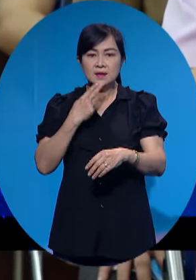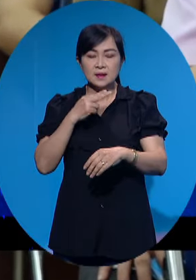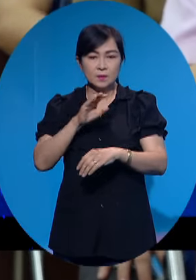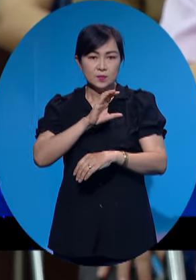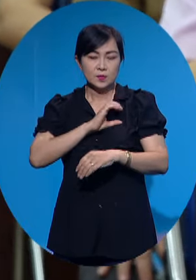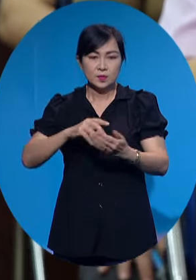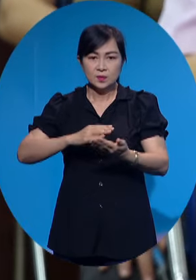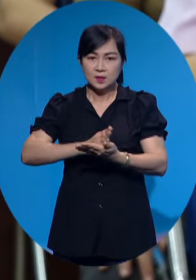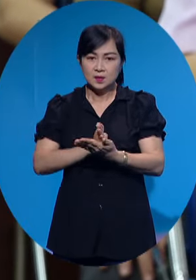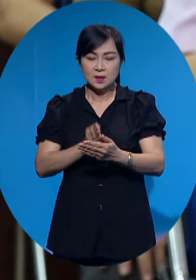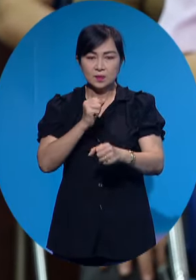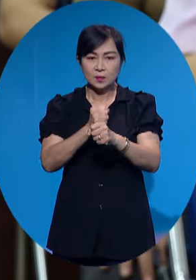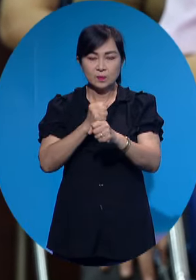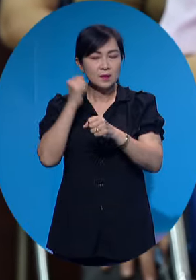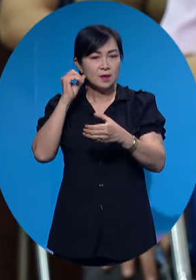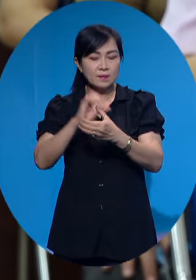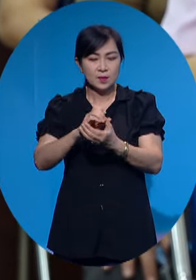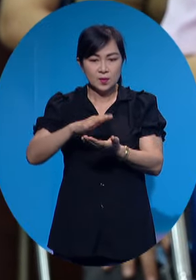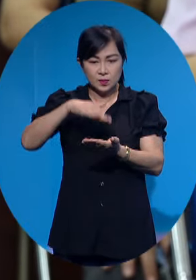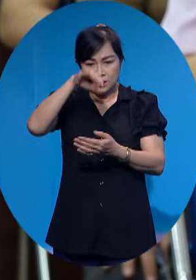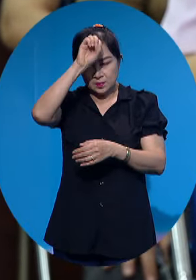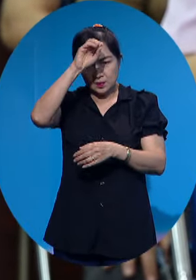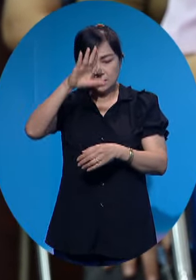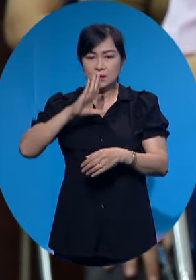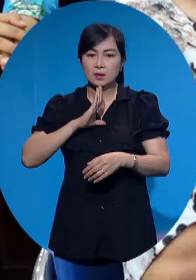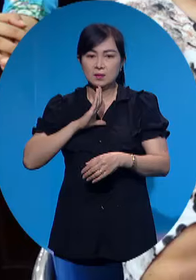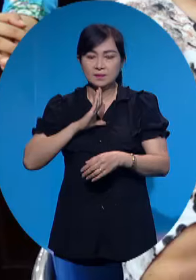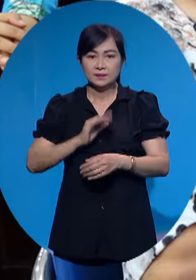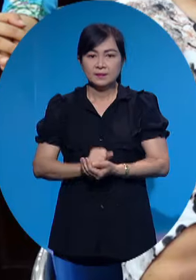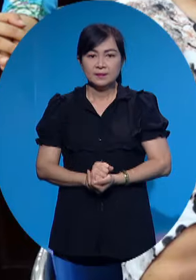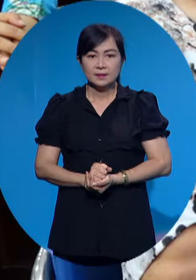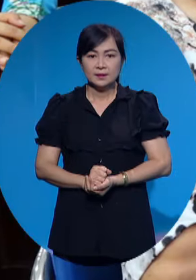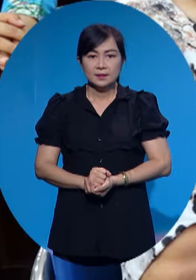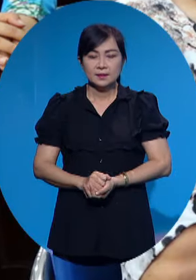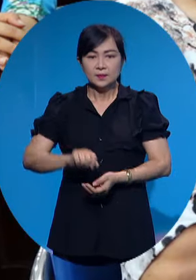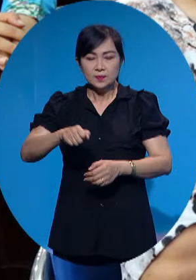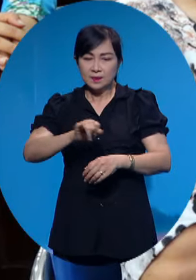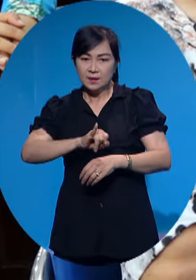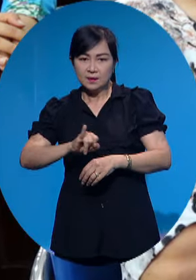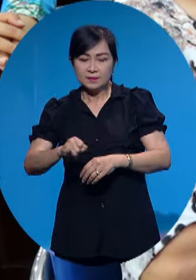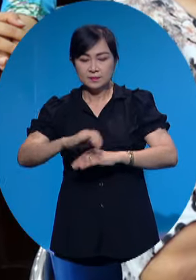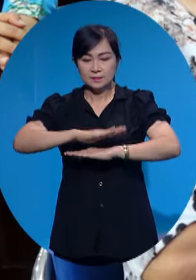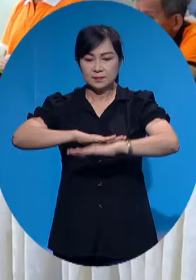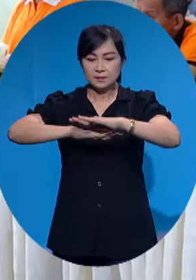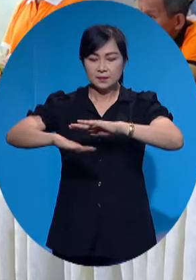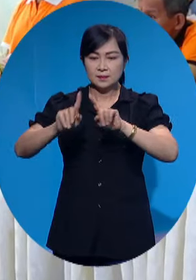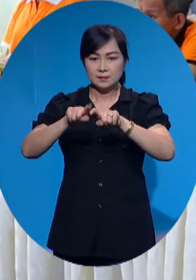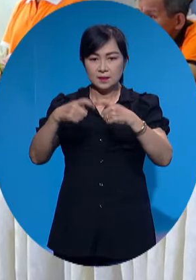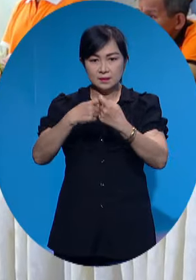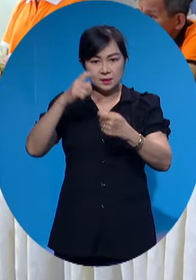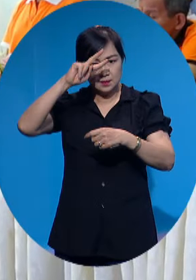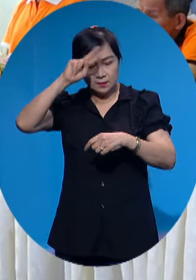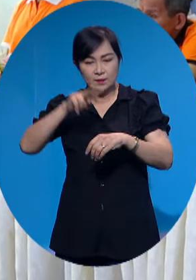động chia sẻ công việc với vợ trách nhiệm nuôi dưỡng giáo dục con cái đây sẽ là một trong những chìa khóa vàng góp phần xây dựng một gia đình hạnh phúc